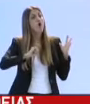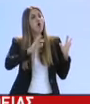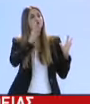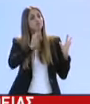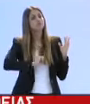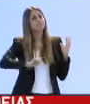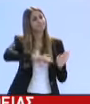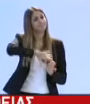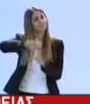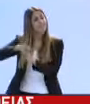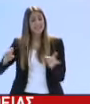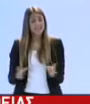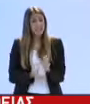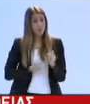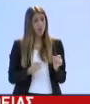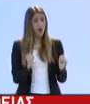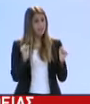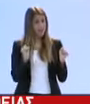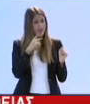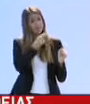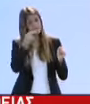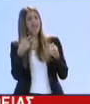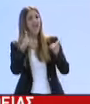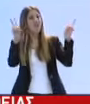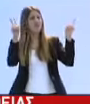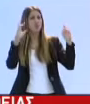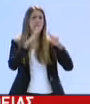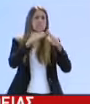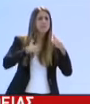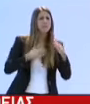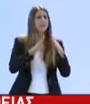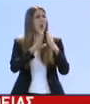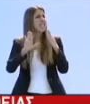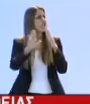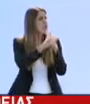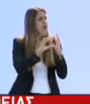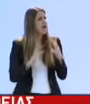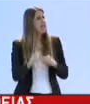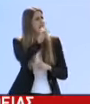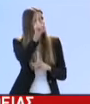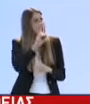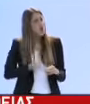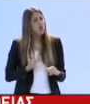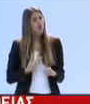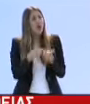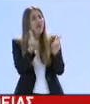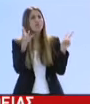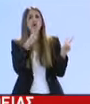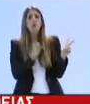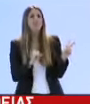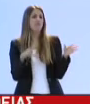ασφαλής άνθρωπος νιώθει πραγματικά ελεύθερος στο σπίτι του, στη γειτονιά του, στην καθημερινότητά του. Αλλά